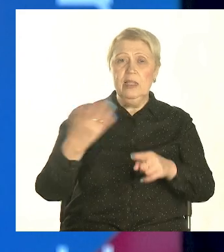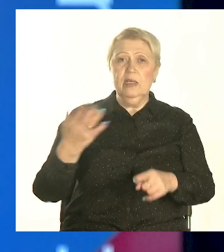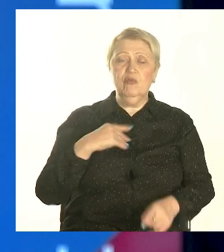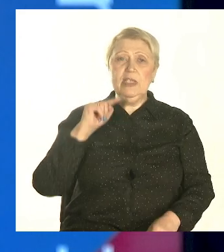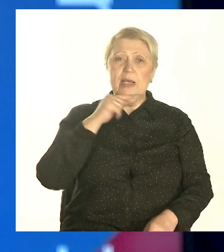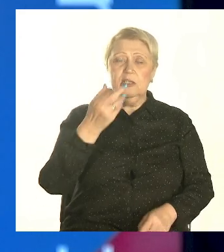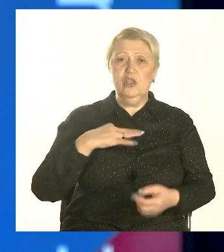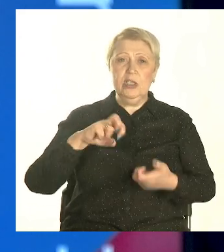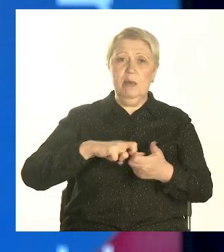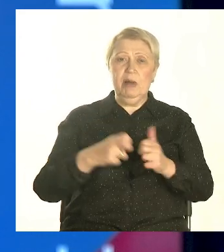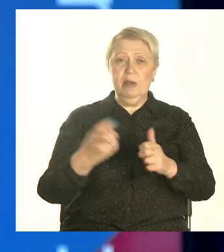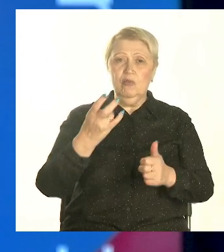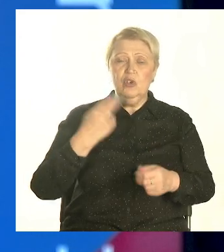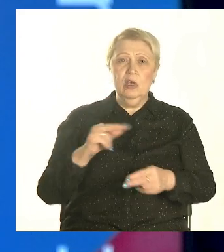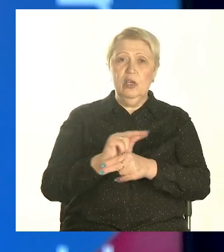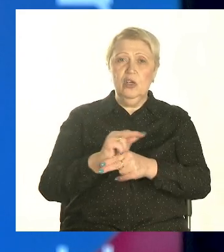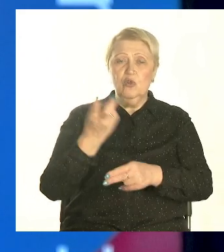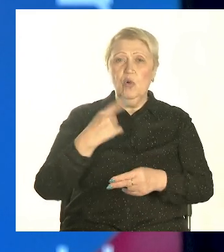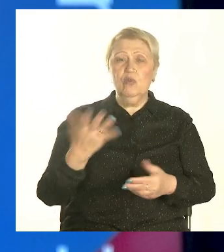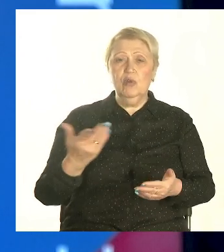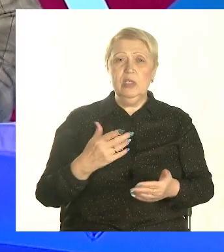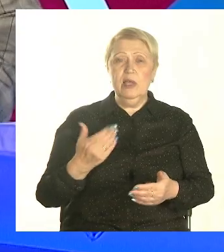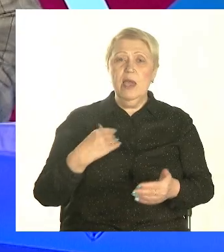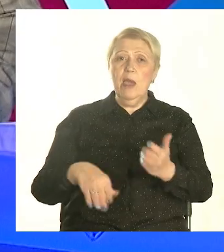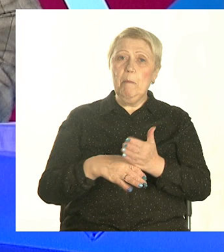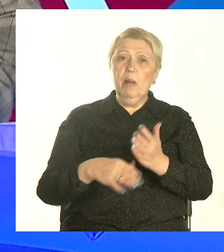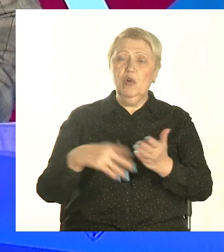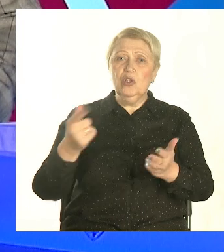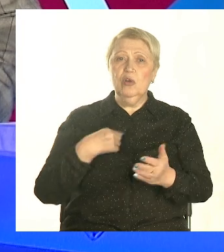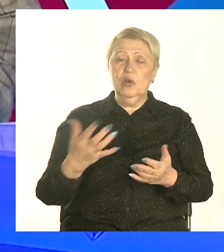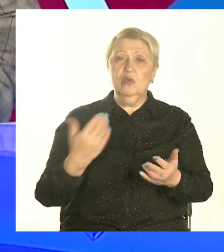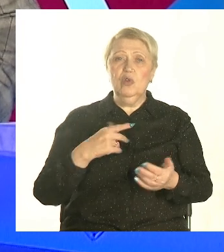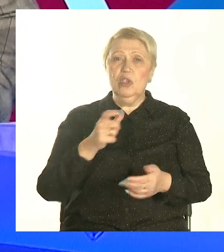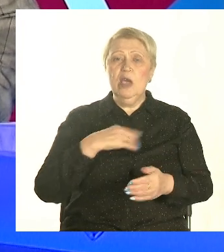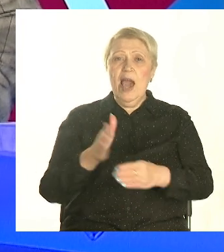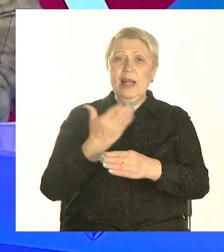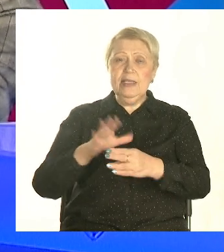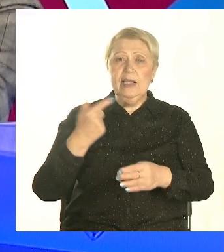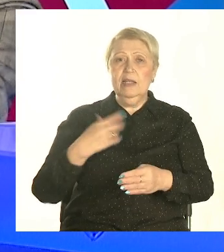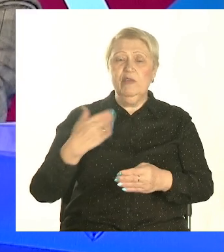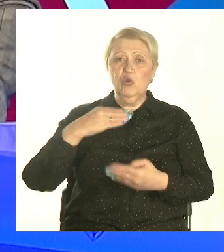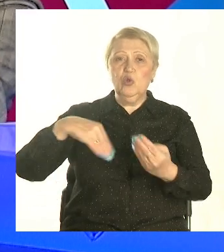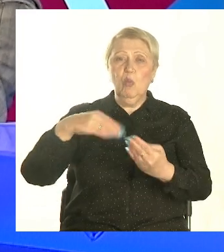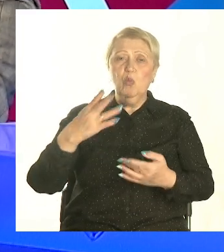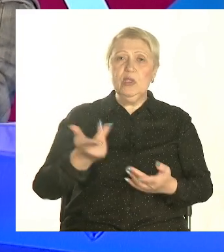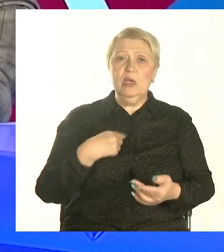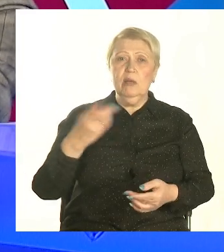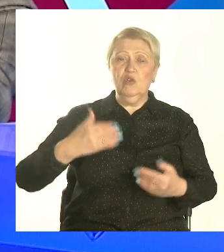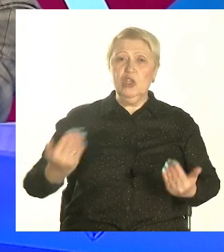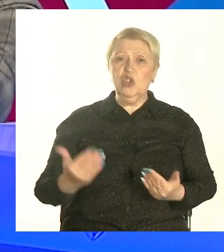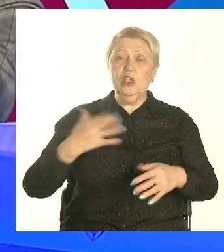должна решить, но и подстегнуть идею раздельного сбора в жилмассивах. Ведь мы на сегодняшний день говорим о том,